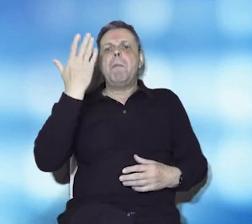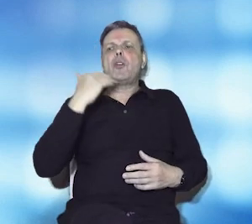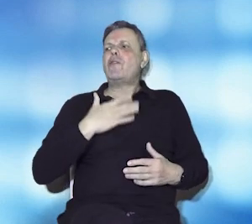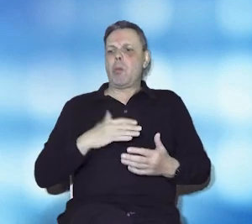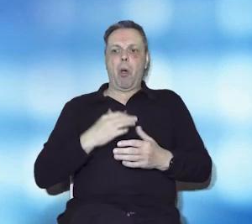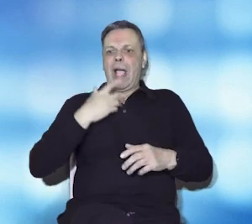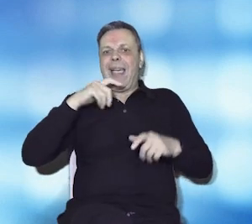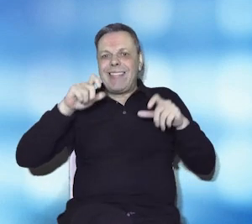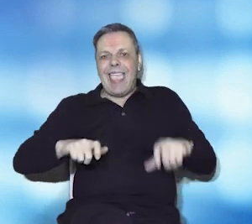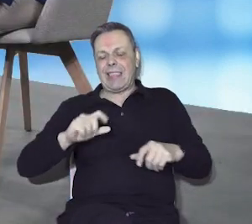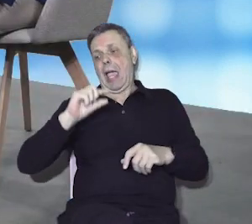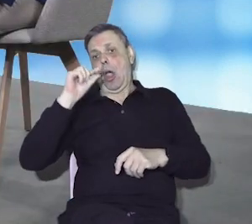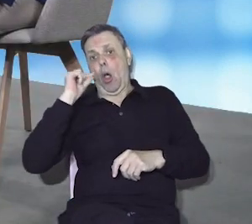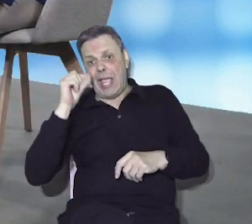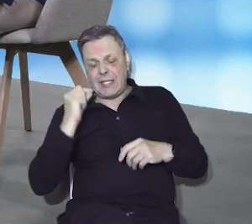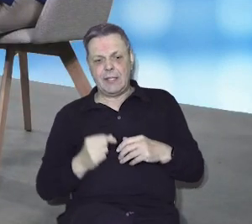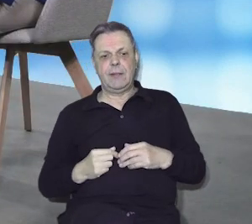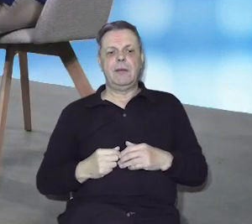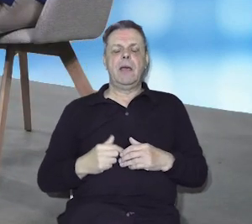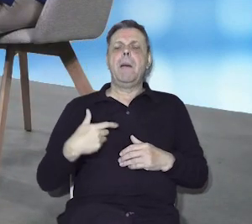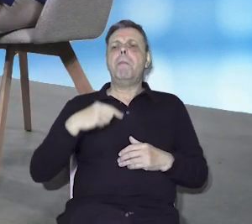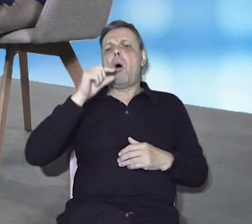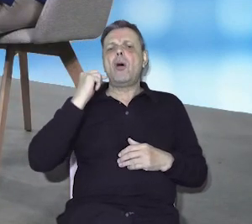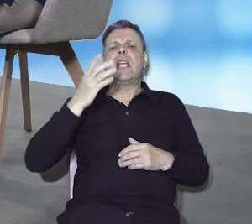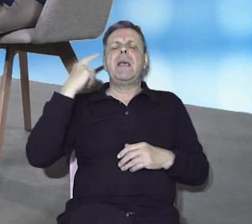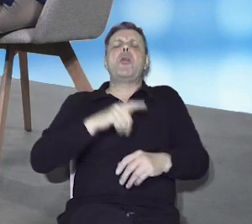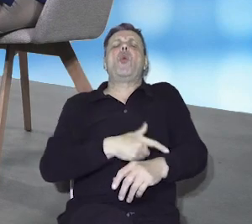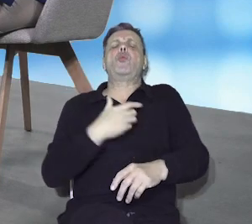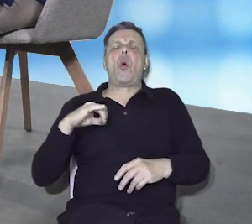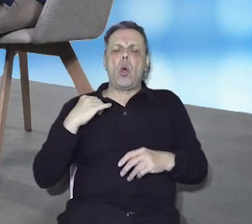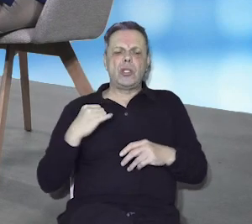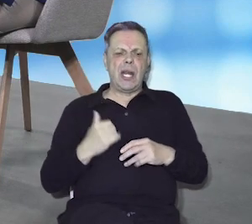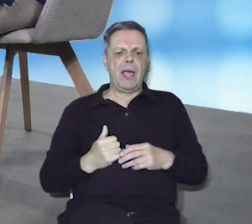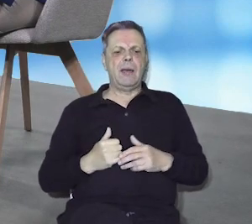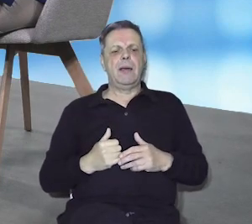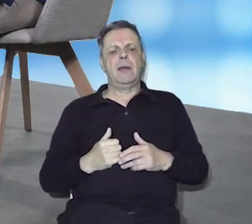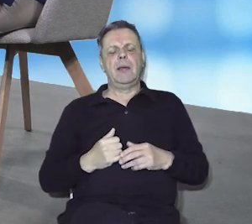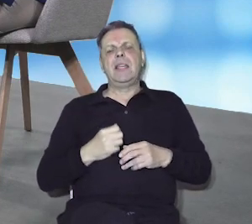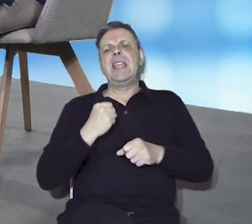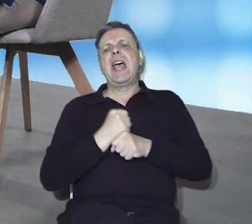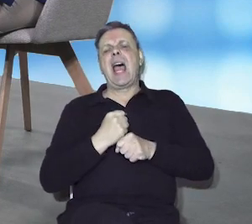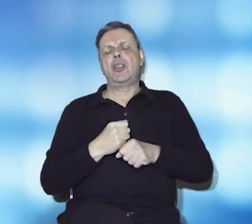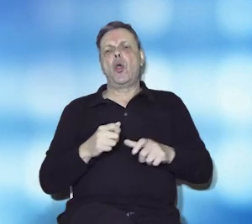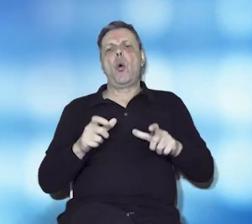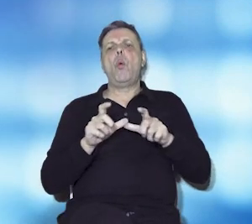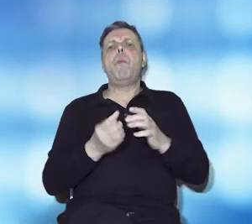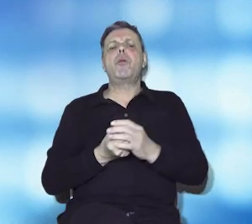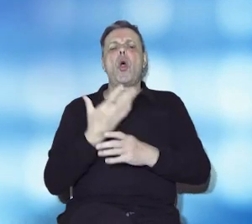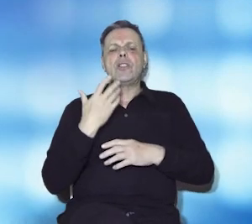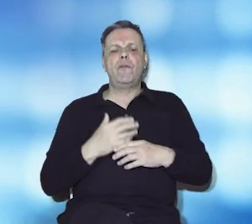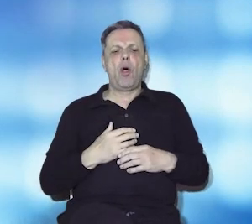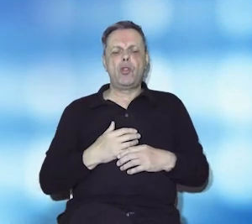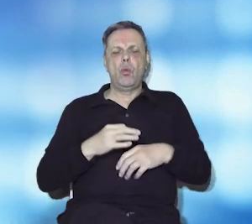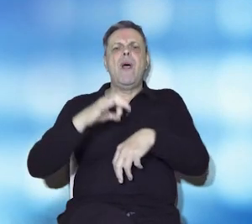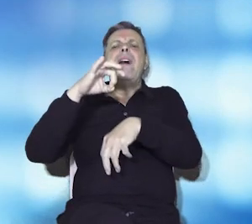pa oca. Pa o čemu se radi? Pa ovako, moj otac je bio dugogodišnji, dugi niz godine radio u proizvodnji,